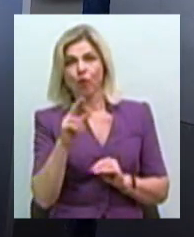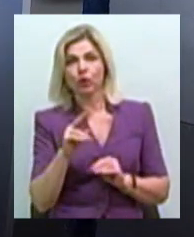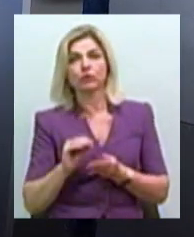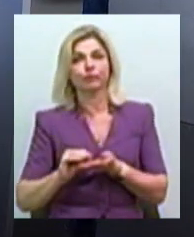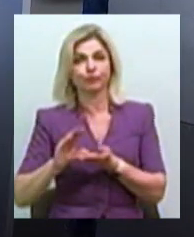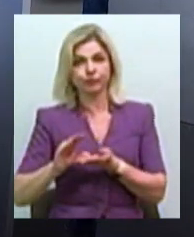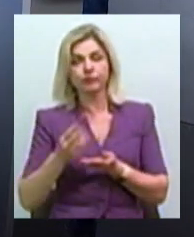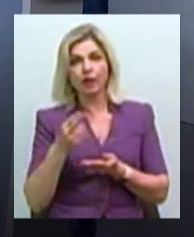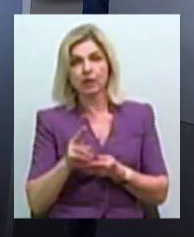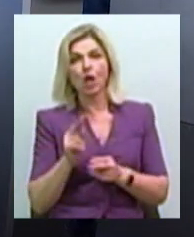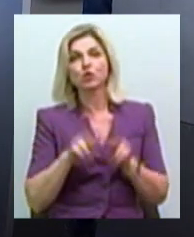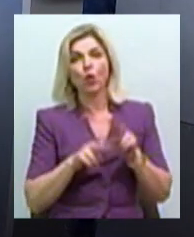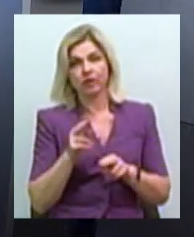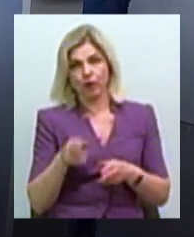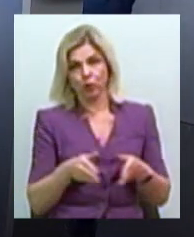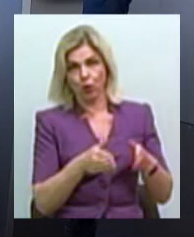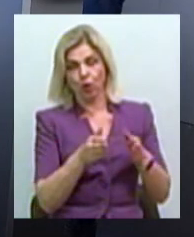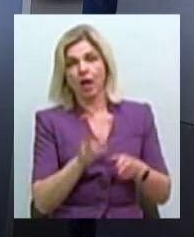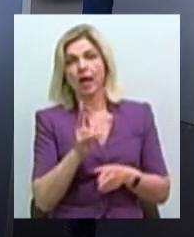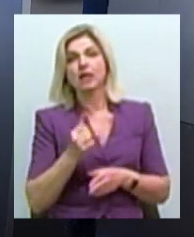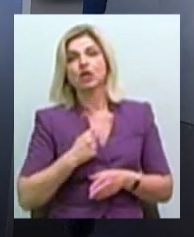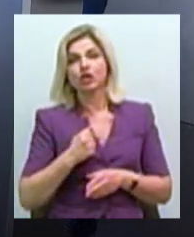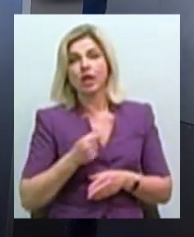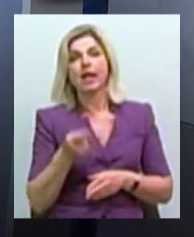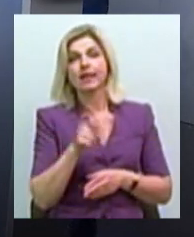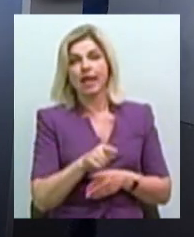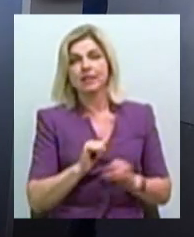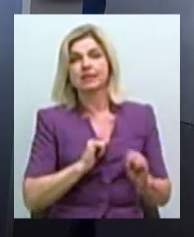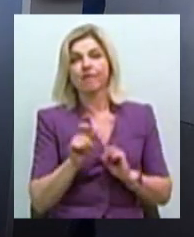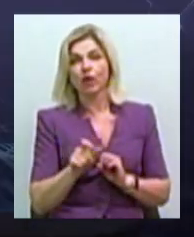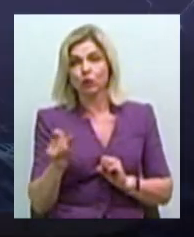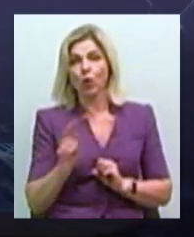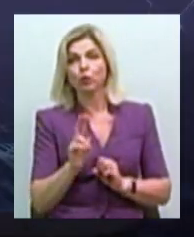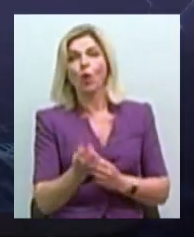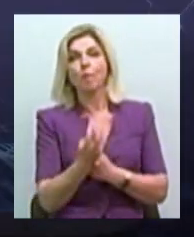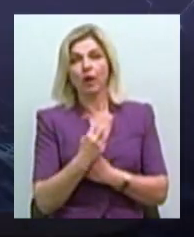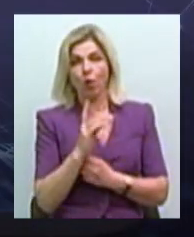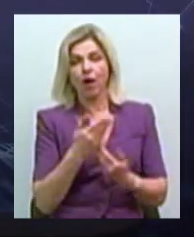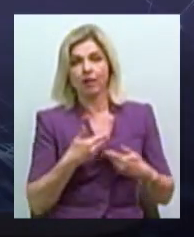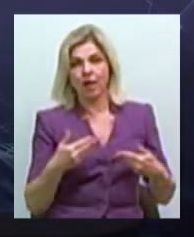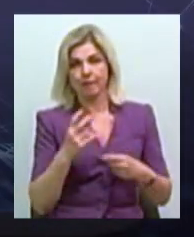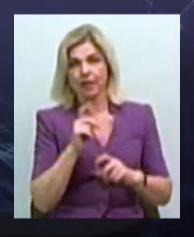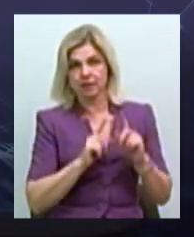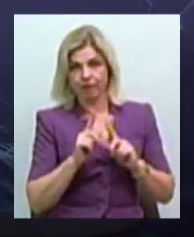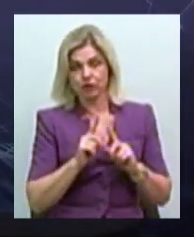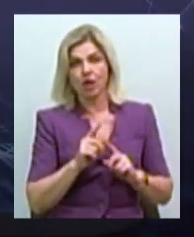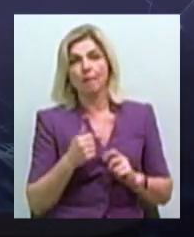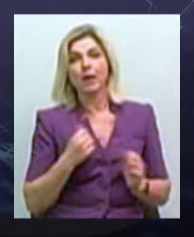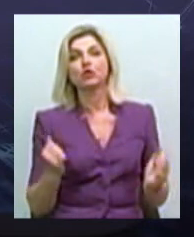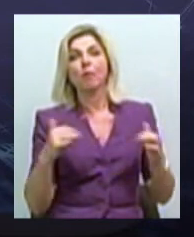инфраструктуру города. К сожалению, те стивидоры, которые приходят к нам на совещание, вот мы собираем совещание, собрали